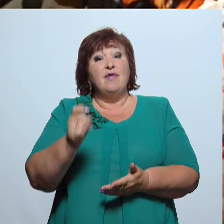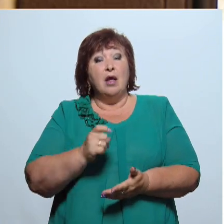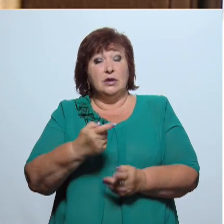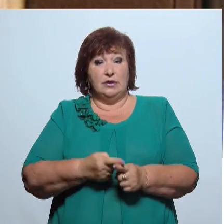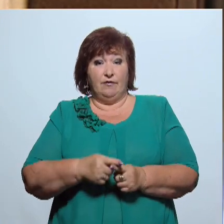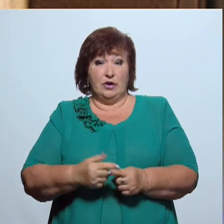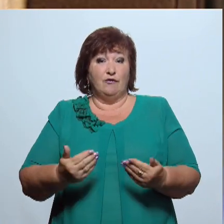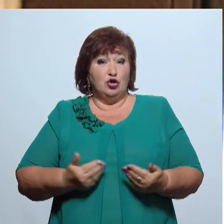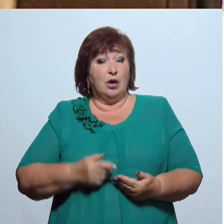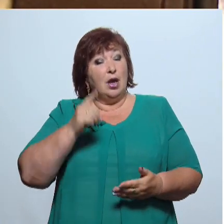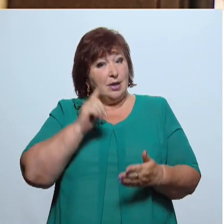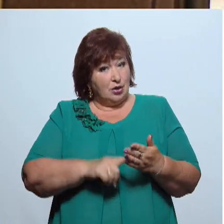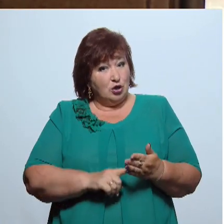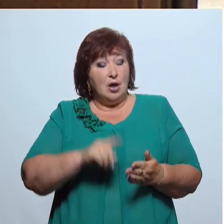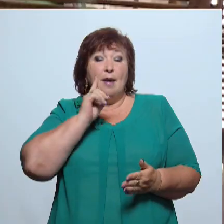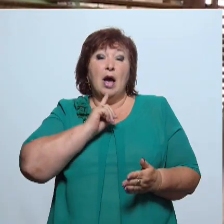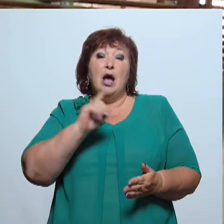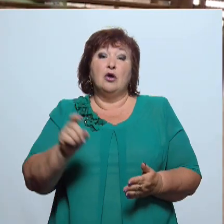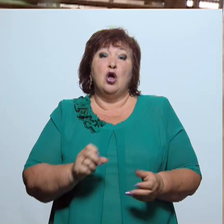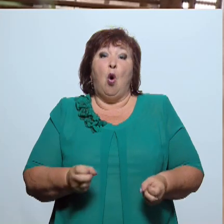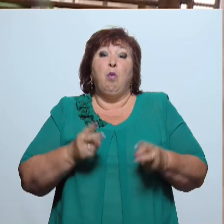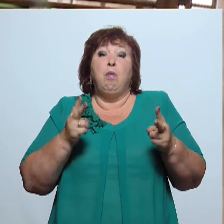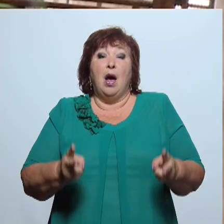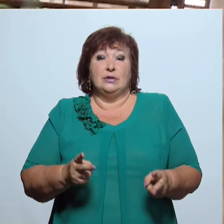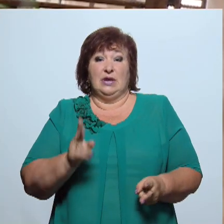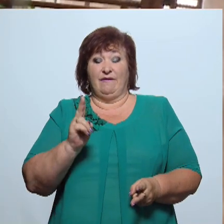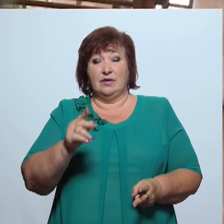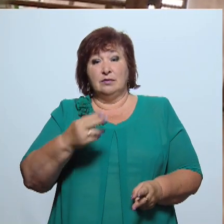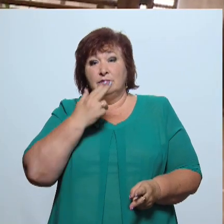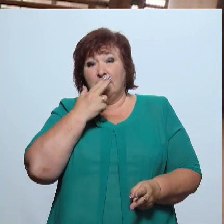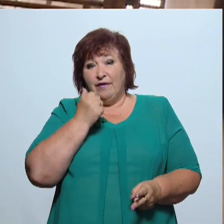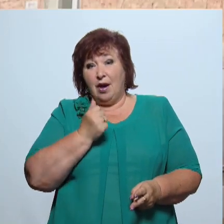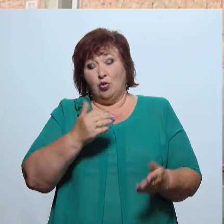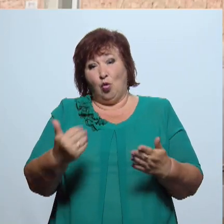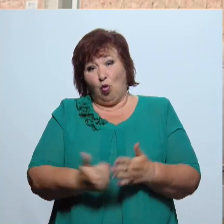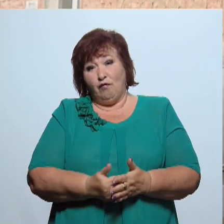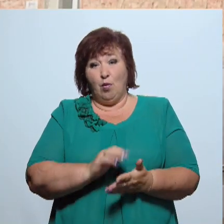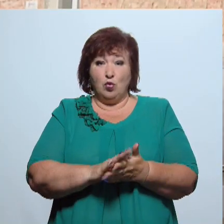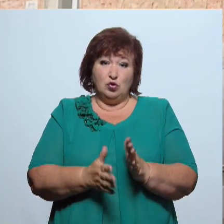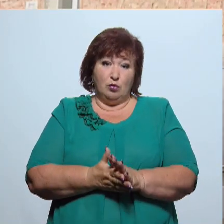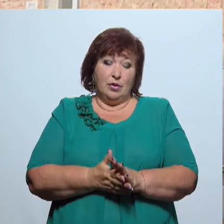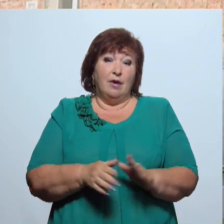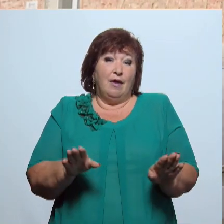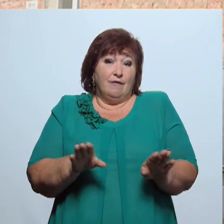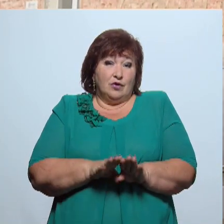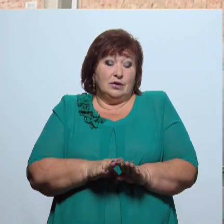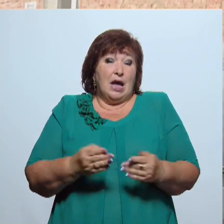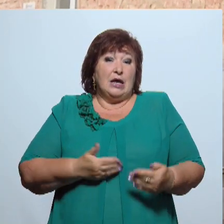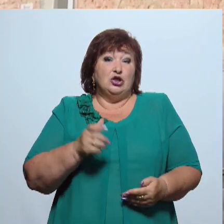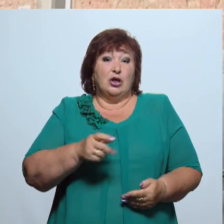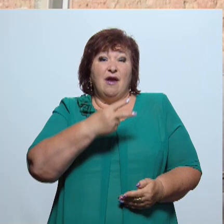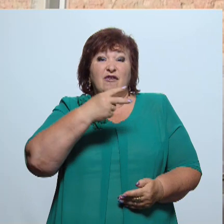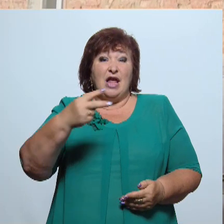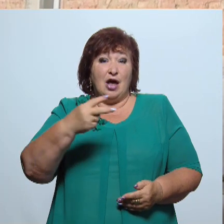жилья очень надеются. Пока хозяева опасных квартир приспосабливаются к новым условиям. Вот так у нас жители